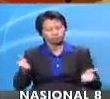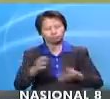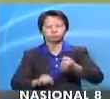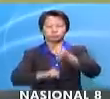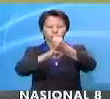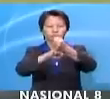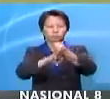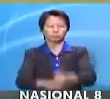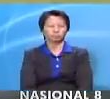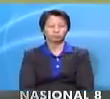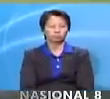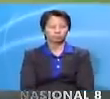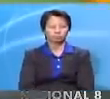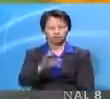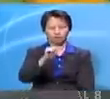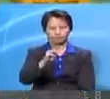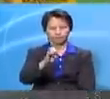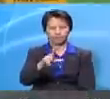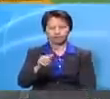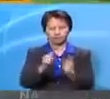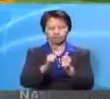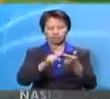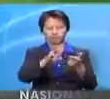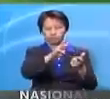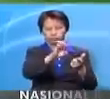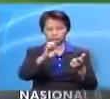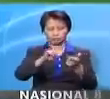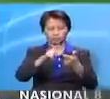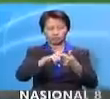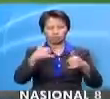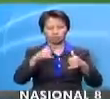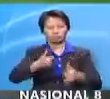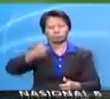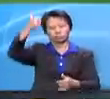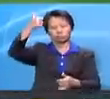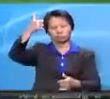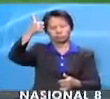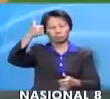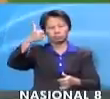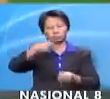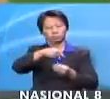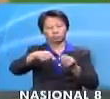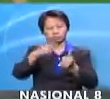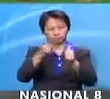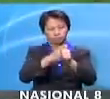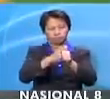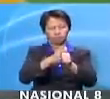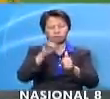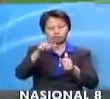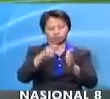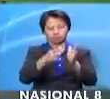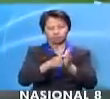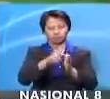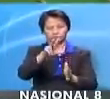kita. Emilia yang bergandingan dengan Fi Chu Song turut menakar kemenangan dalam aksi pusingan pertama ini. Mereka hanya